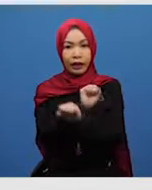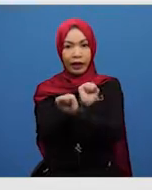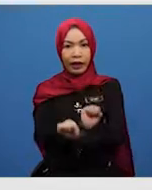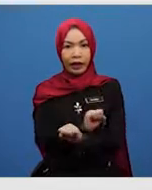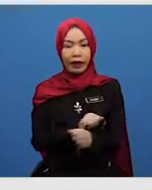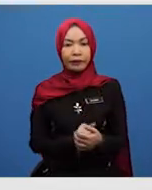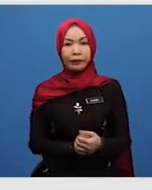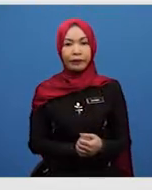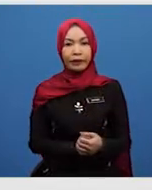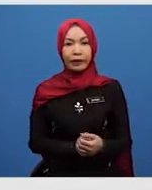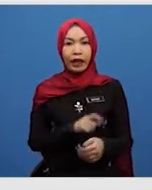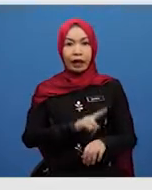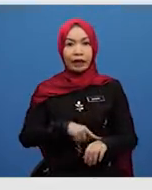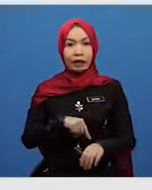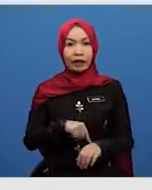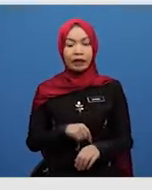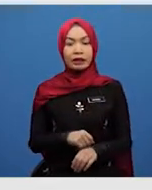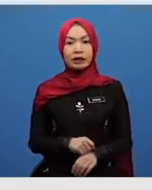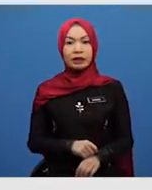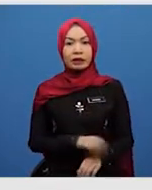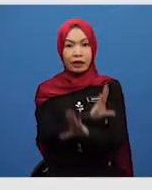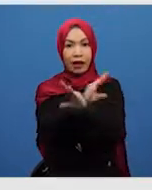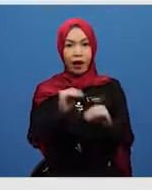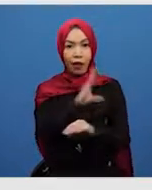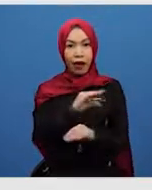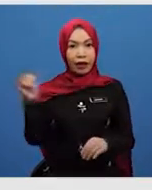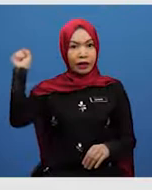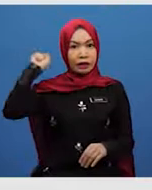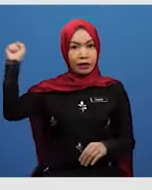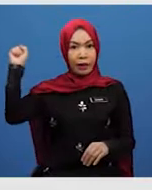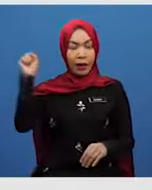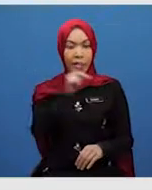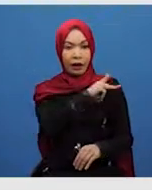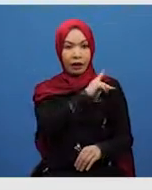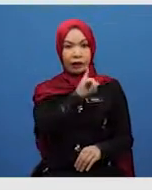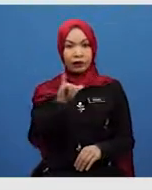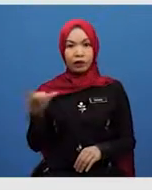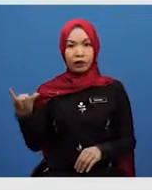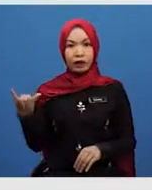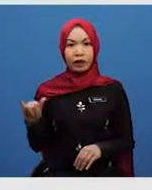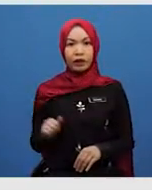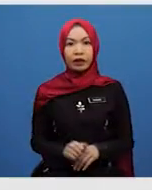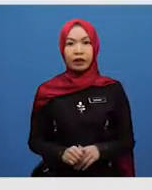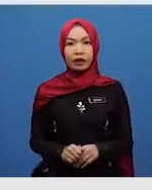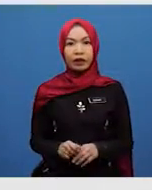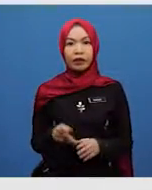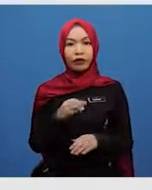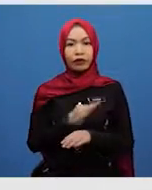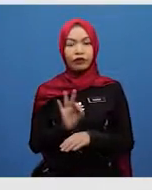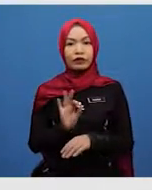di Serawak dan Sabah berperanan sebagai penyelesai masalah yang wujud dalam